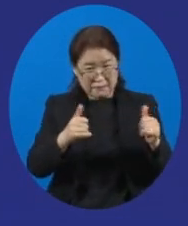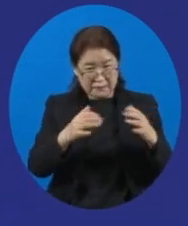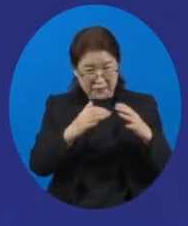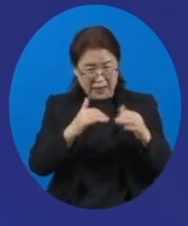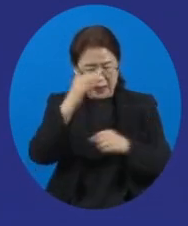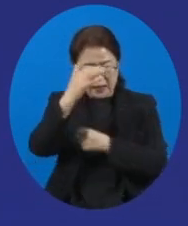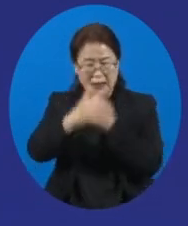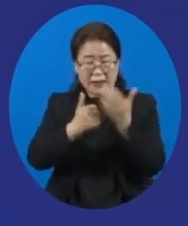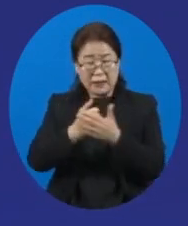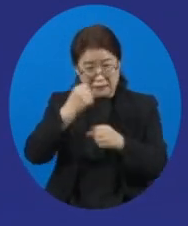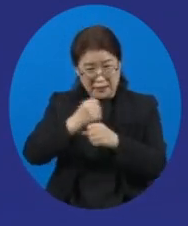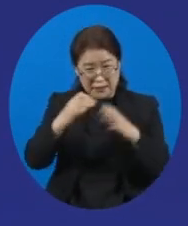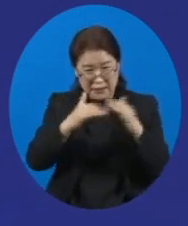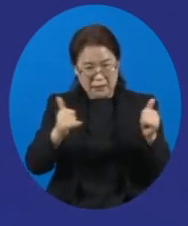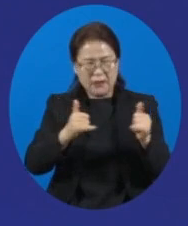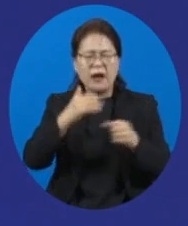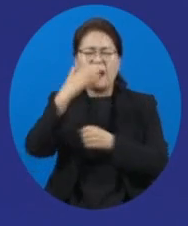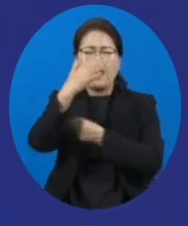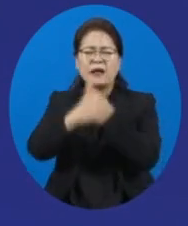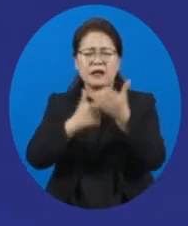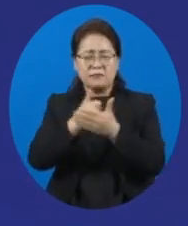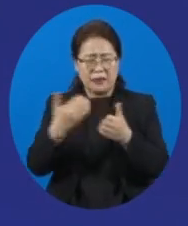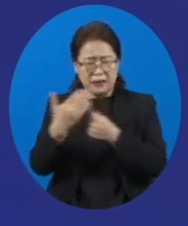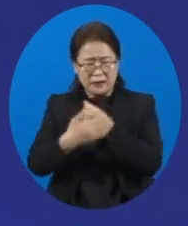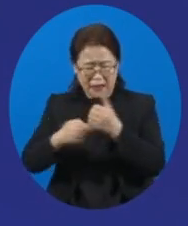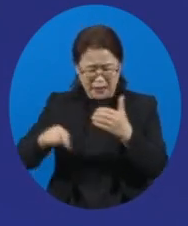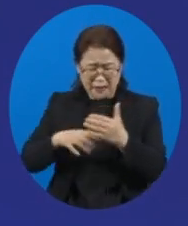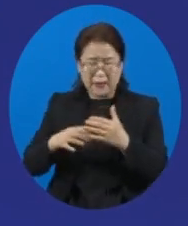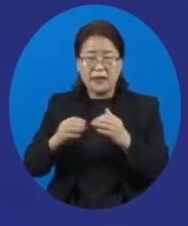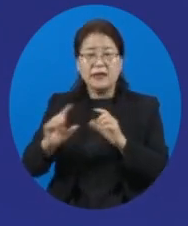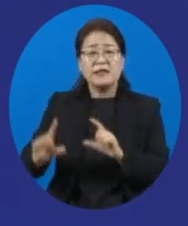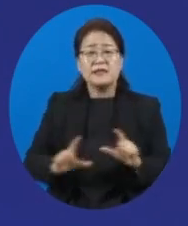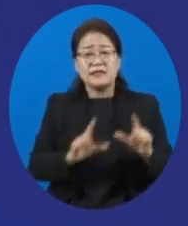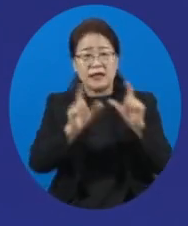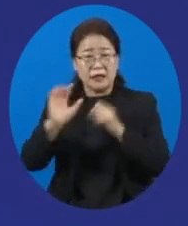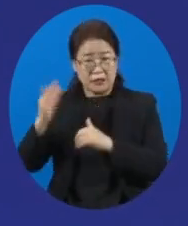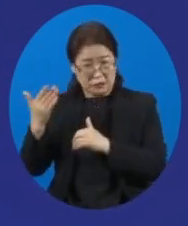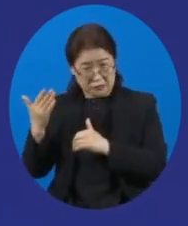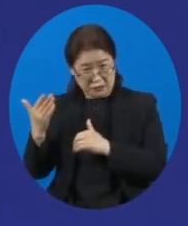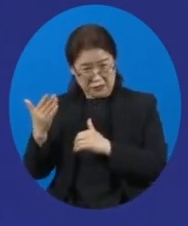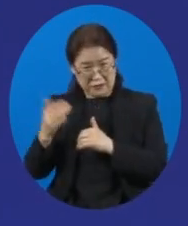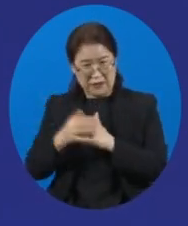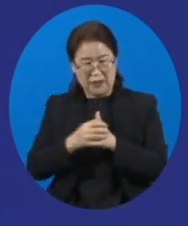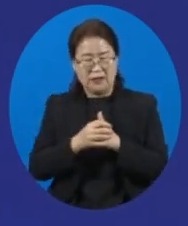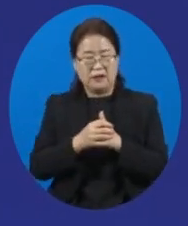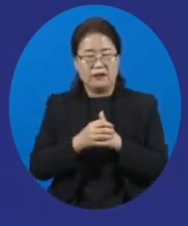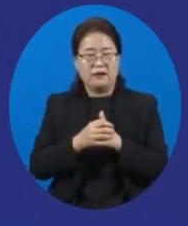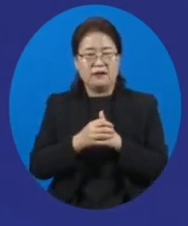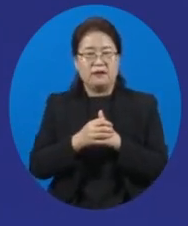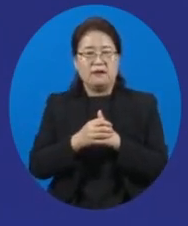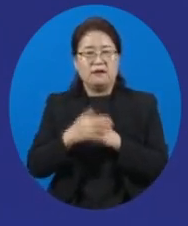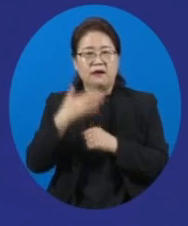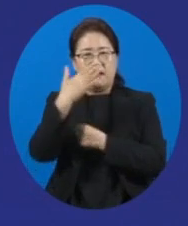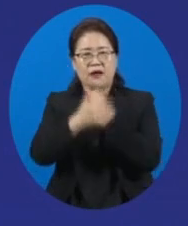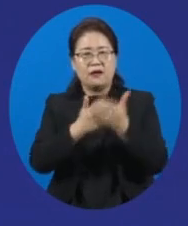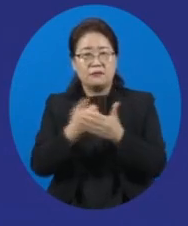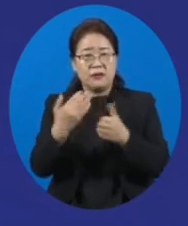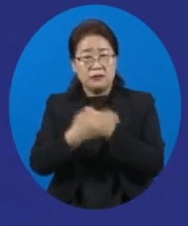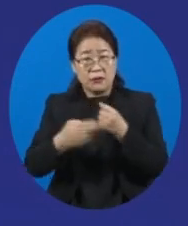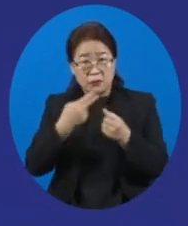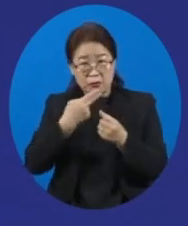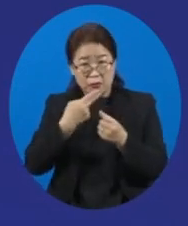하나님을 힘입어 살도록 되어 있습니다. 하나님을 힘입어 살도록 되어 있는 게 피조물이에요.